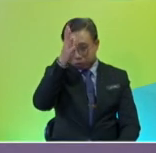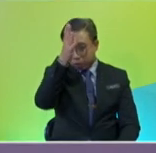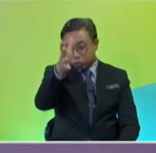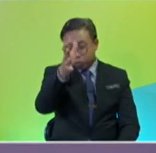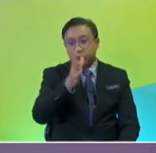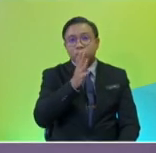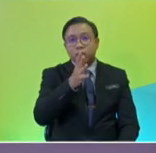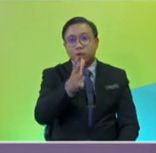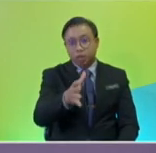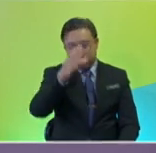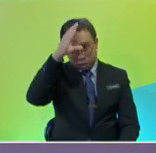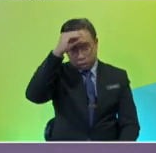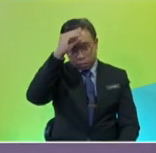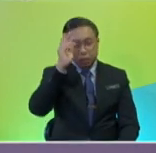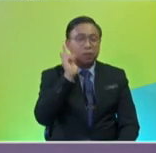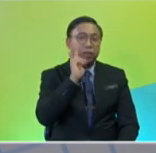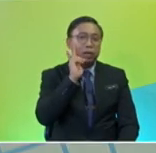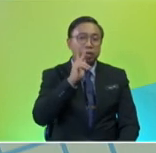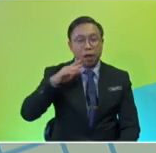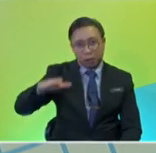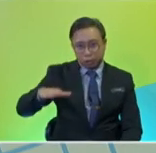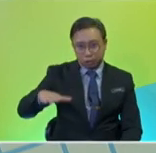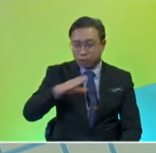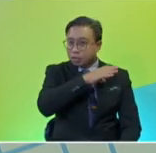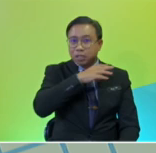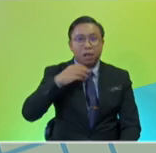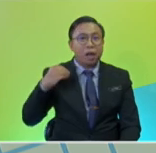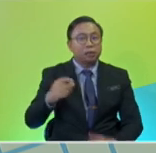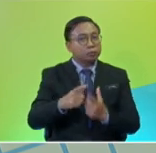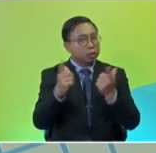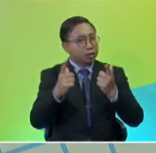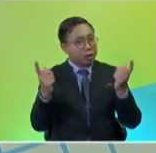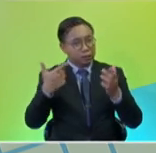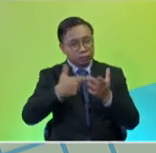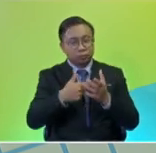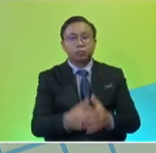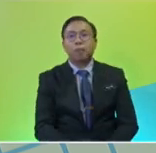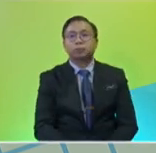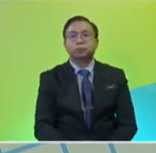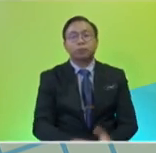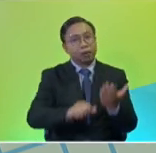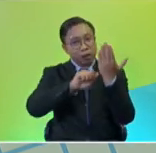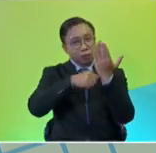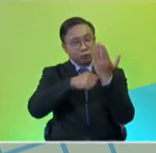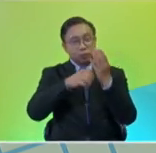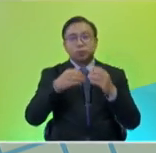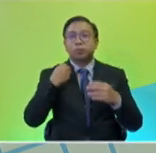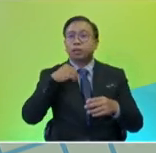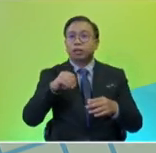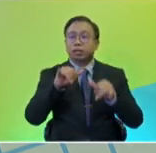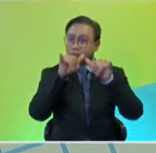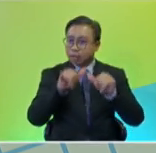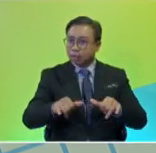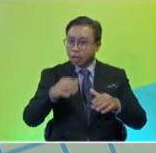nenek, abang, kakak, adik dan lain-lain lagi. Asal mereka tinggal di dalam satu